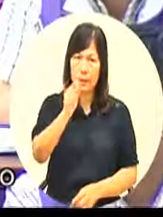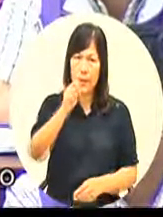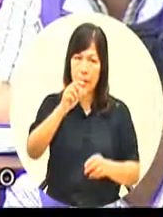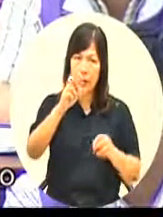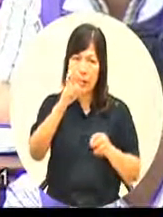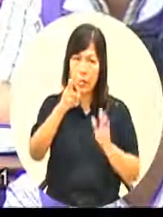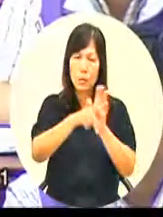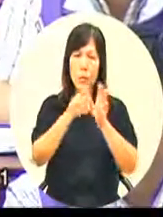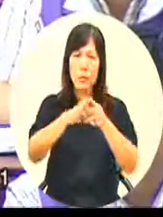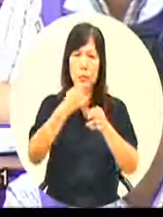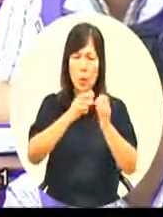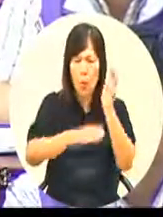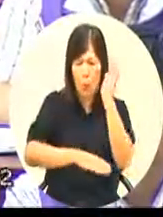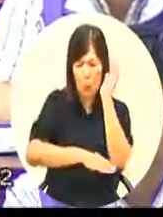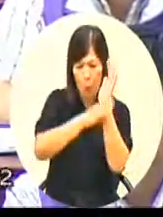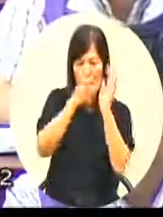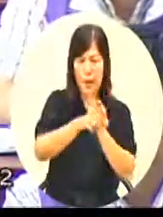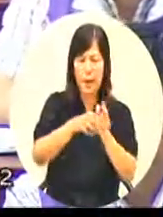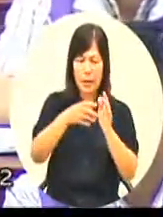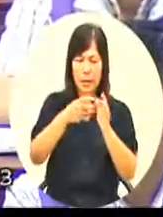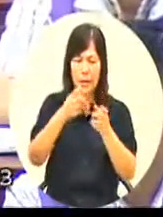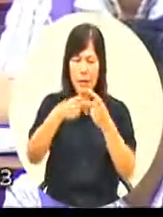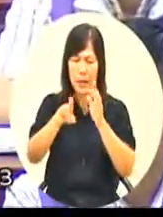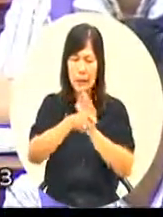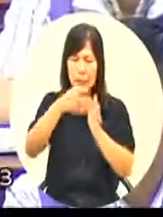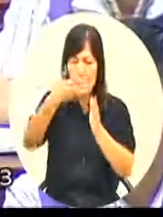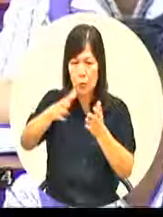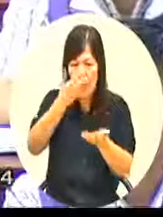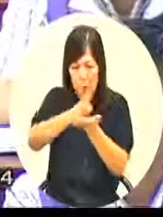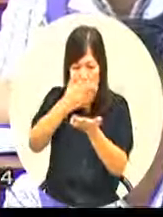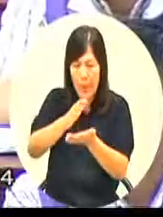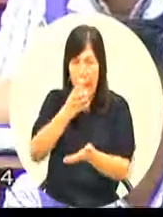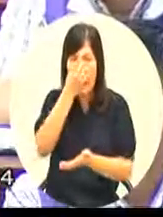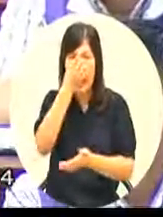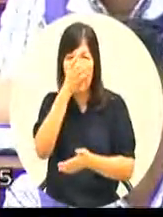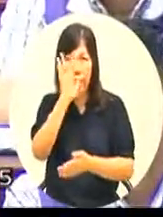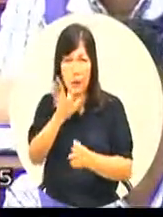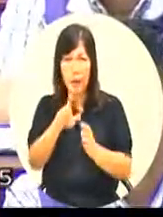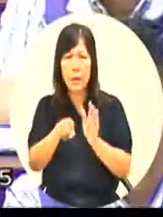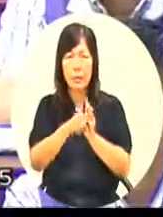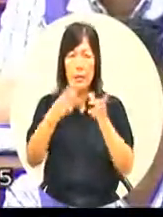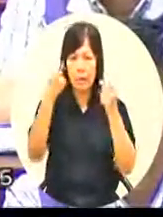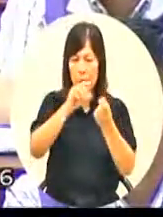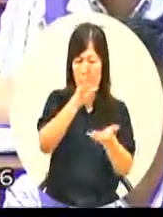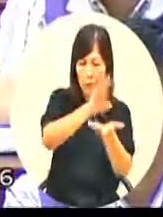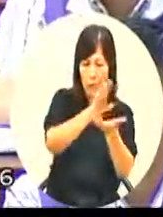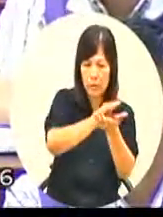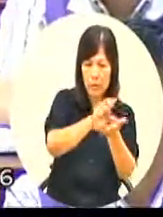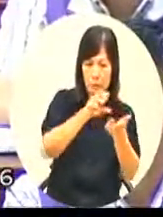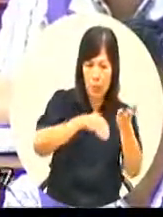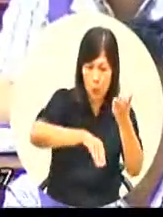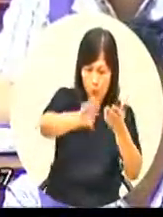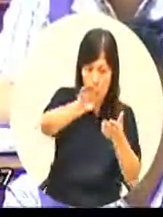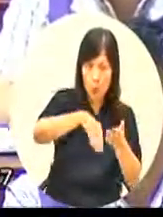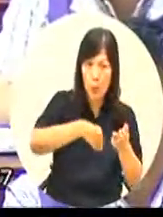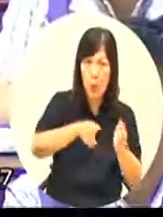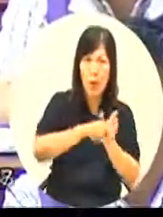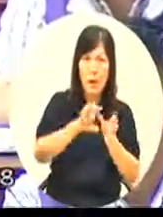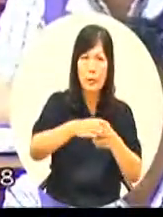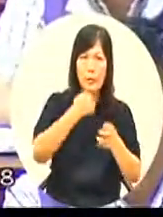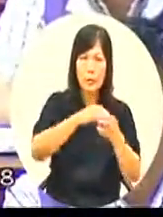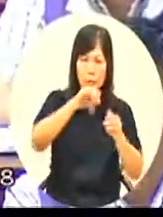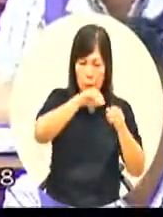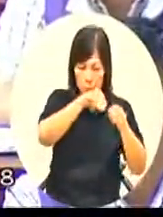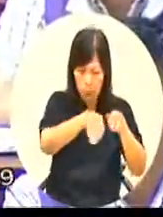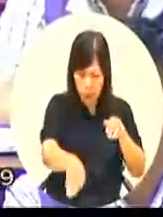点叫做积水哦，应该说水排不及。因为它从那一个叫做停车场的出入口，它停车场出入口是往下